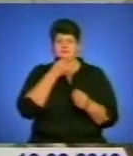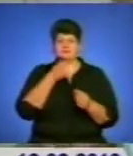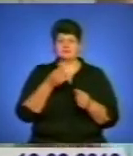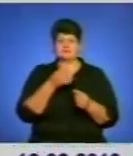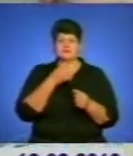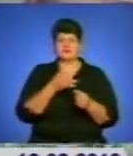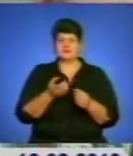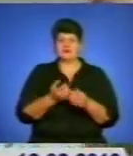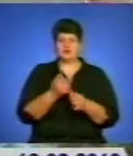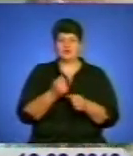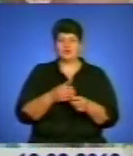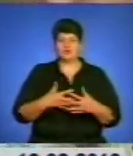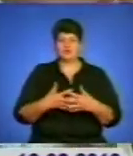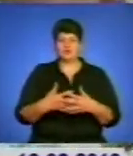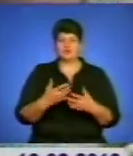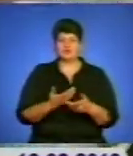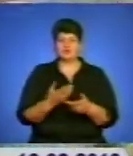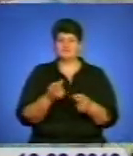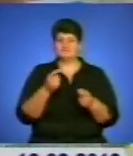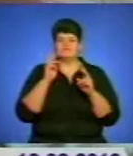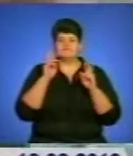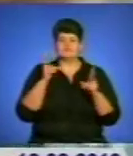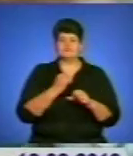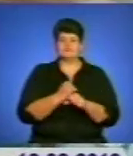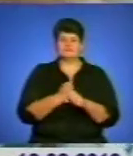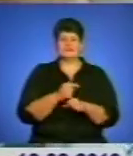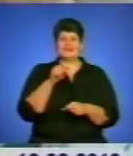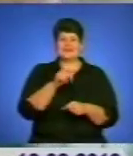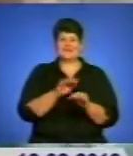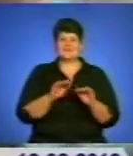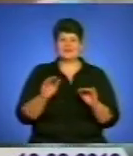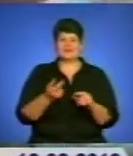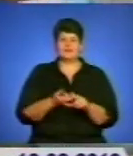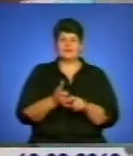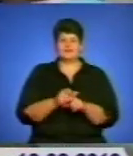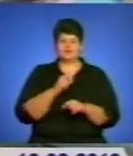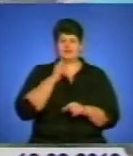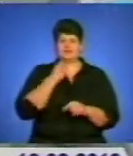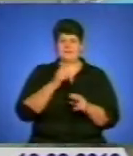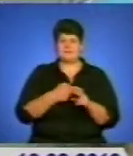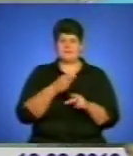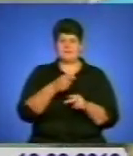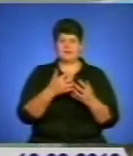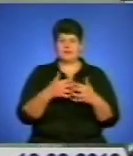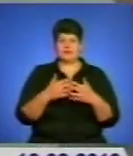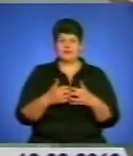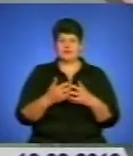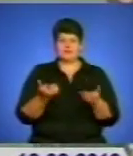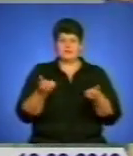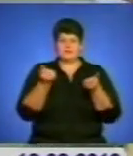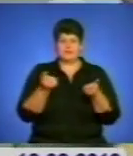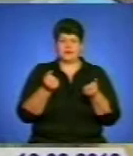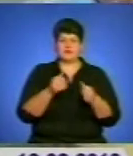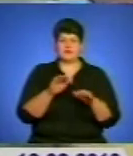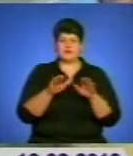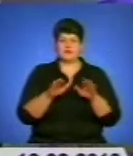умеют работать. Очень хорошая аппаратура. На самом деле таким деткам без нее очень тяжело. Она очень хорошо держит и температуру. Старые